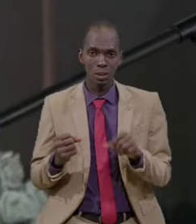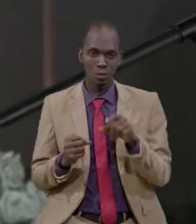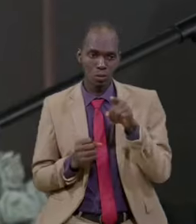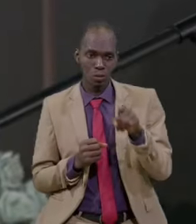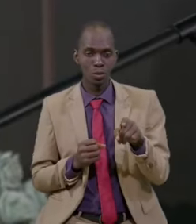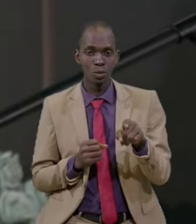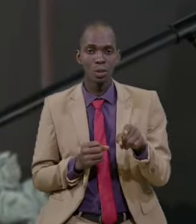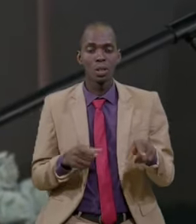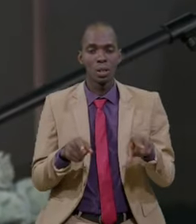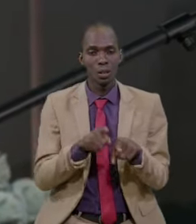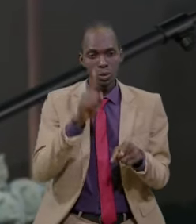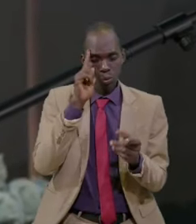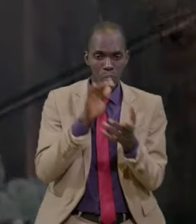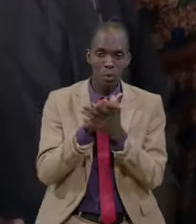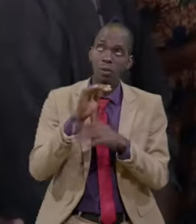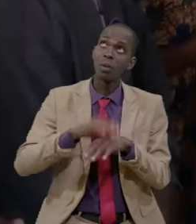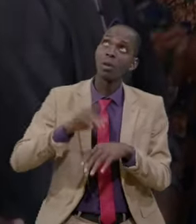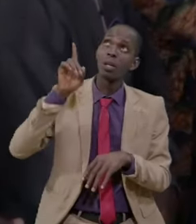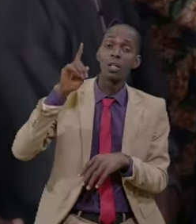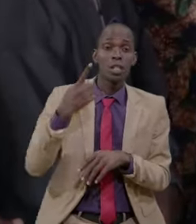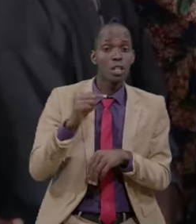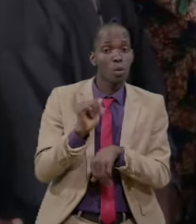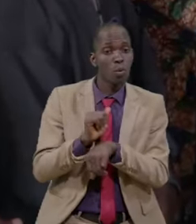les œuvres qu'il a faites, tu feras.